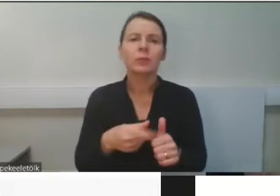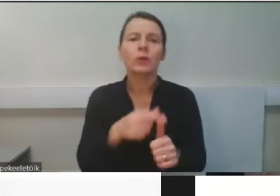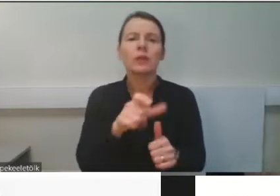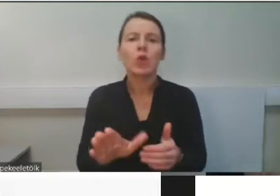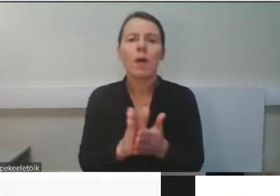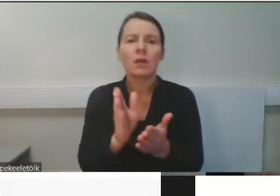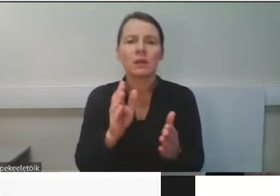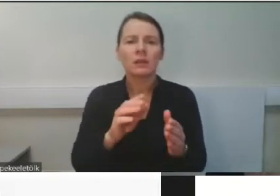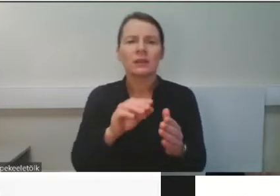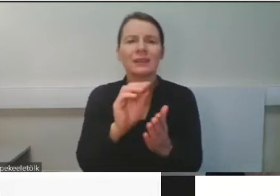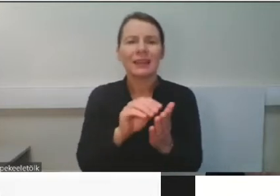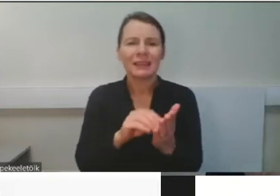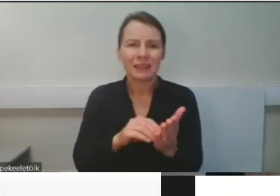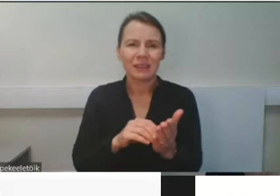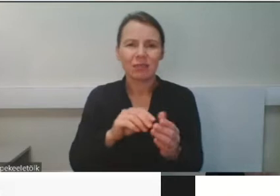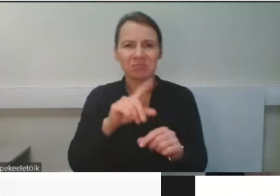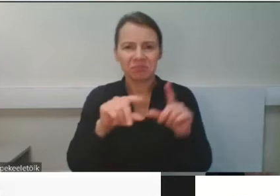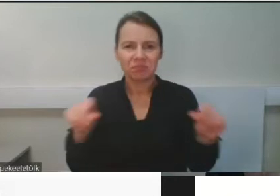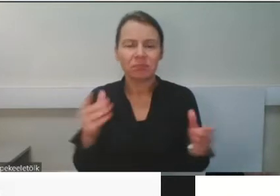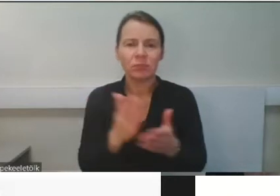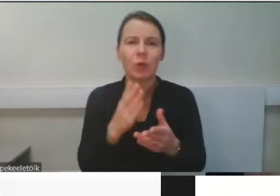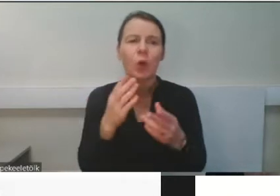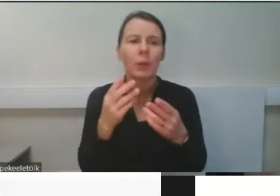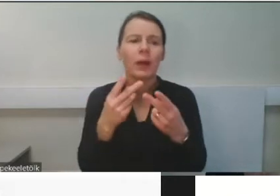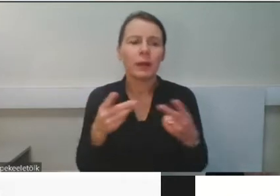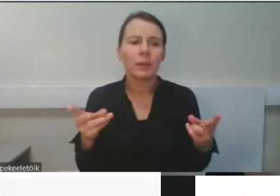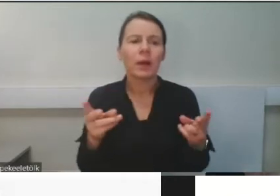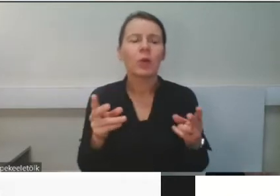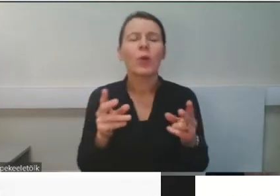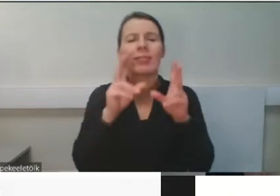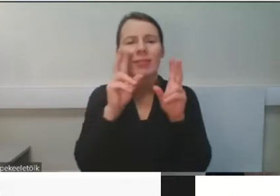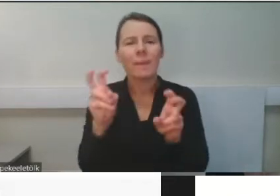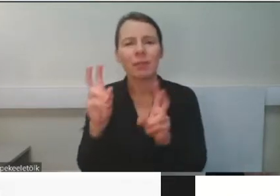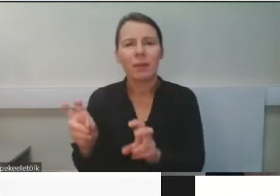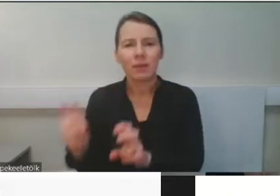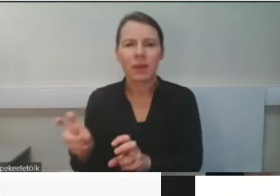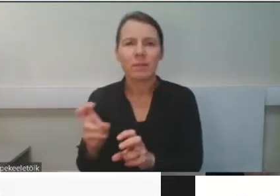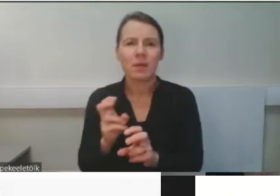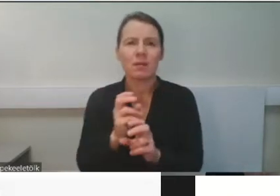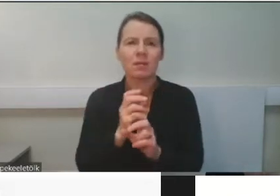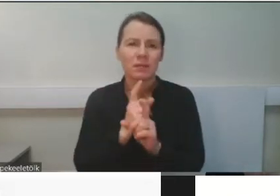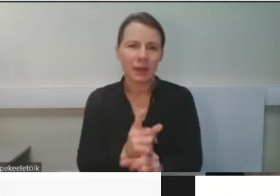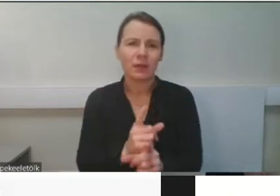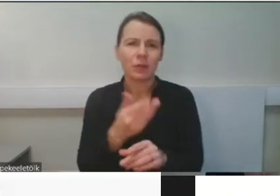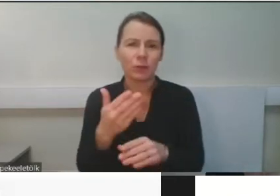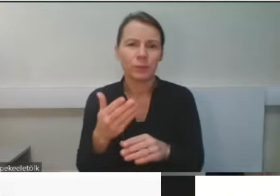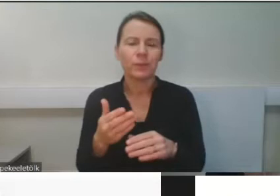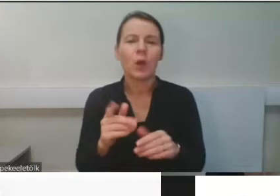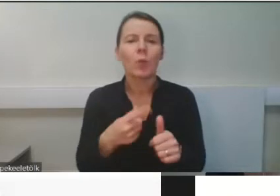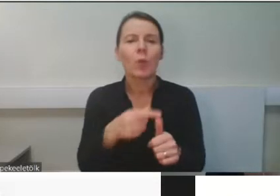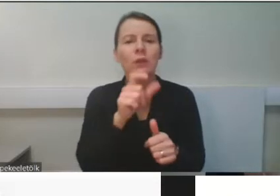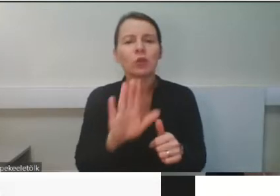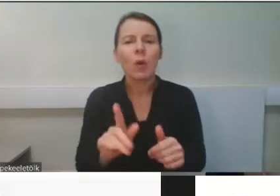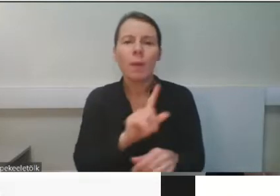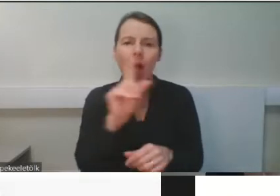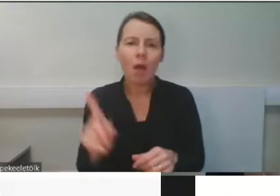olla paremini võib-olla esile toodud, aga seda ilmselt on meil mõistlik ühiselt rääkida Statistikaametiga, et kas see